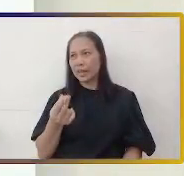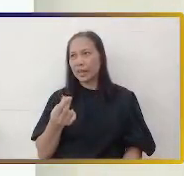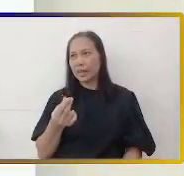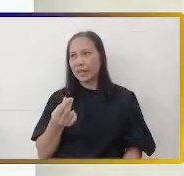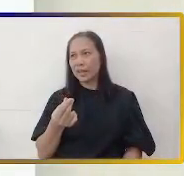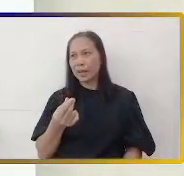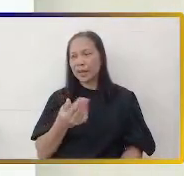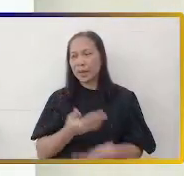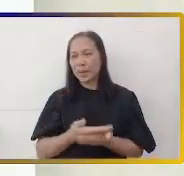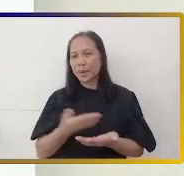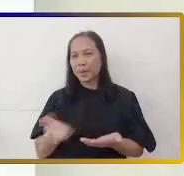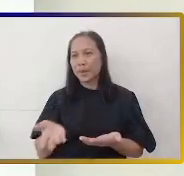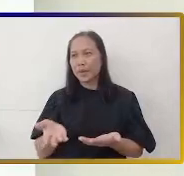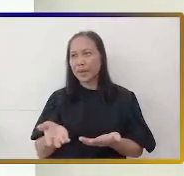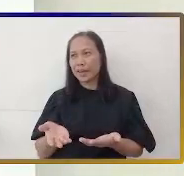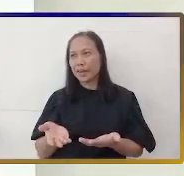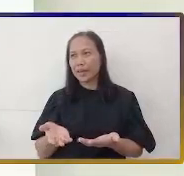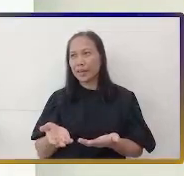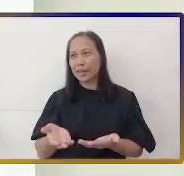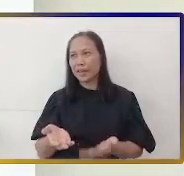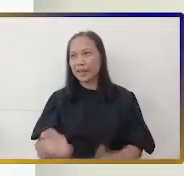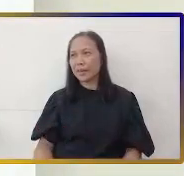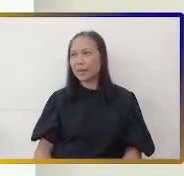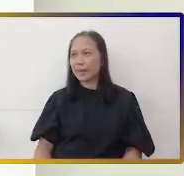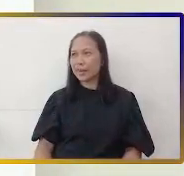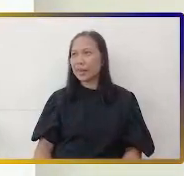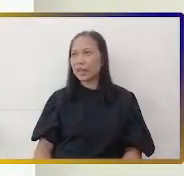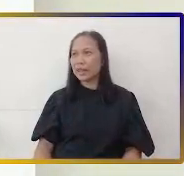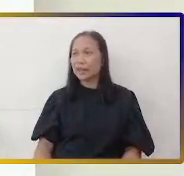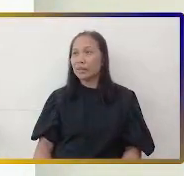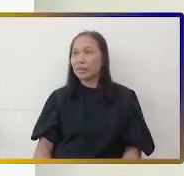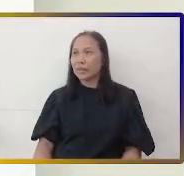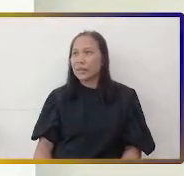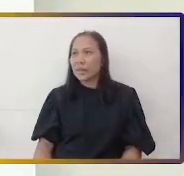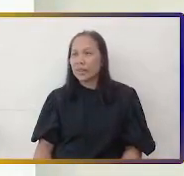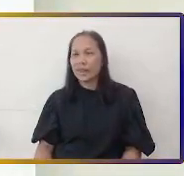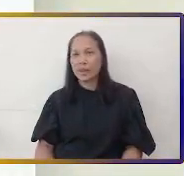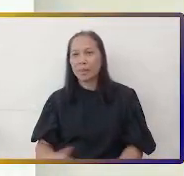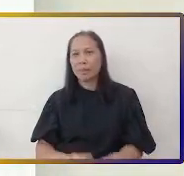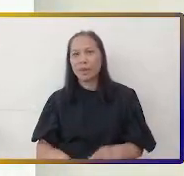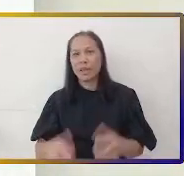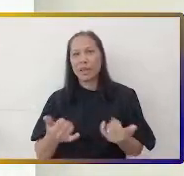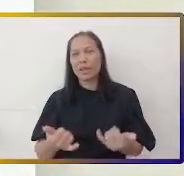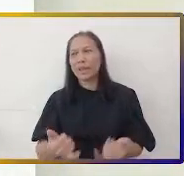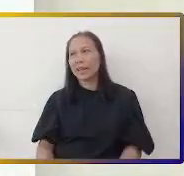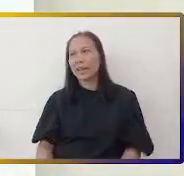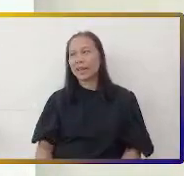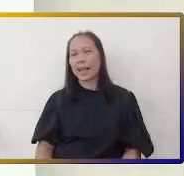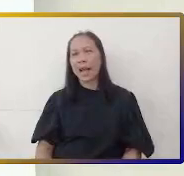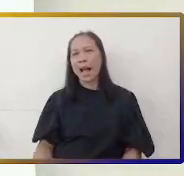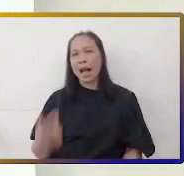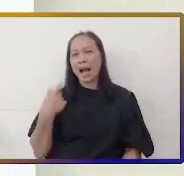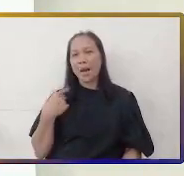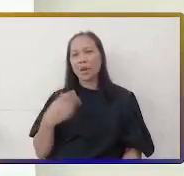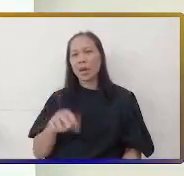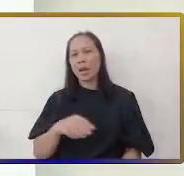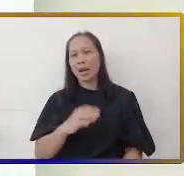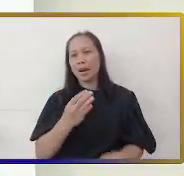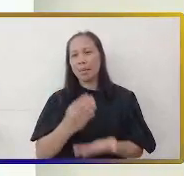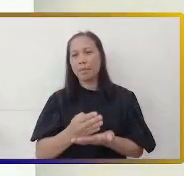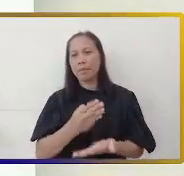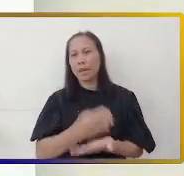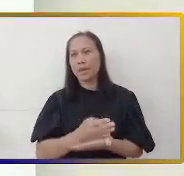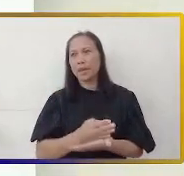ako ang puno-puno ng cart ko ngayon bilang na lang kasi naka-bag na lahat I never